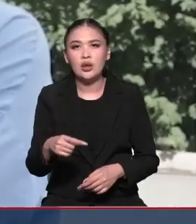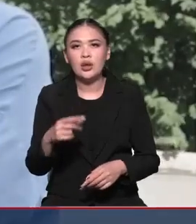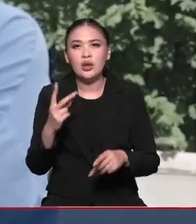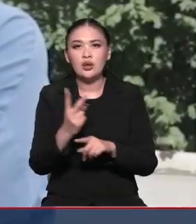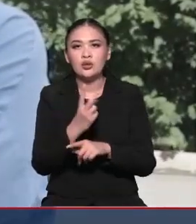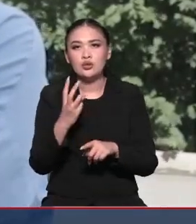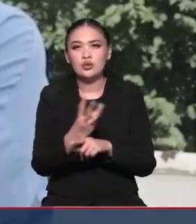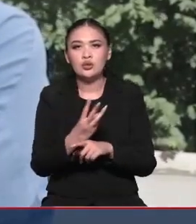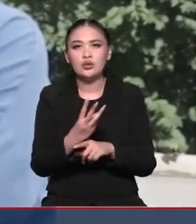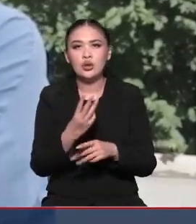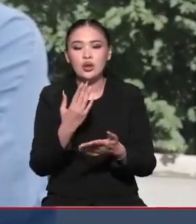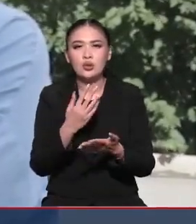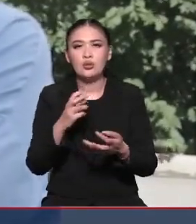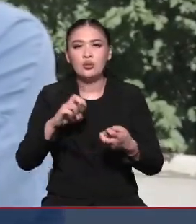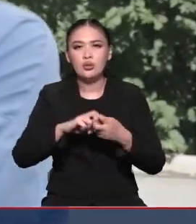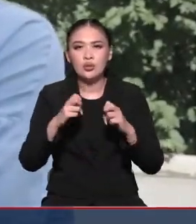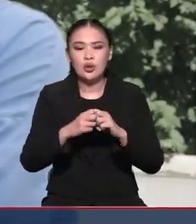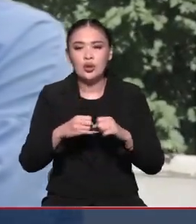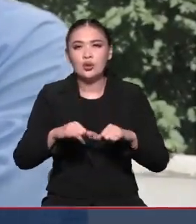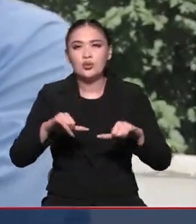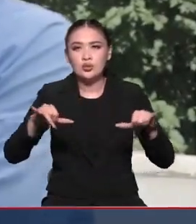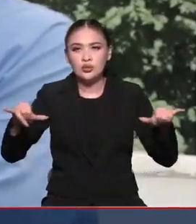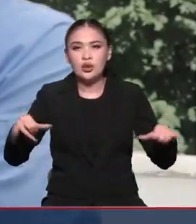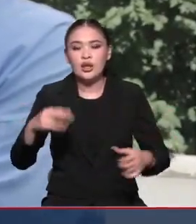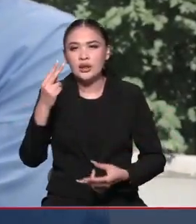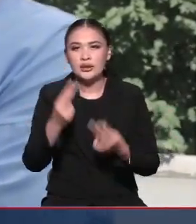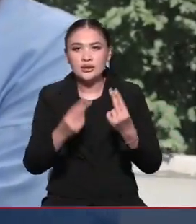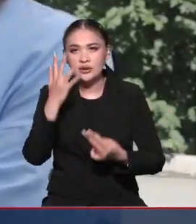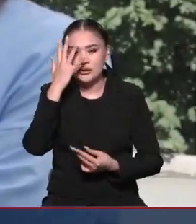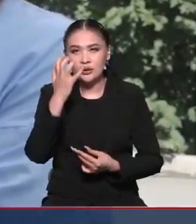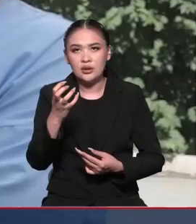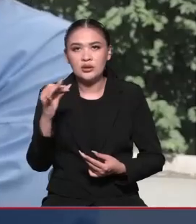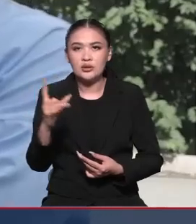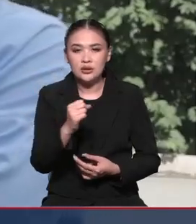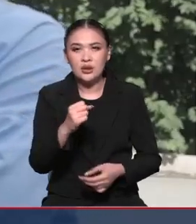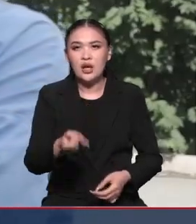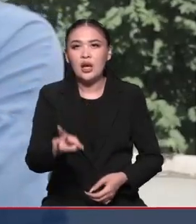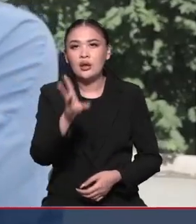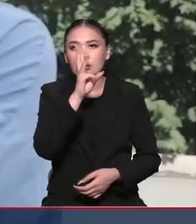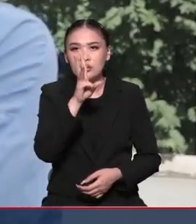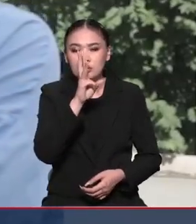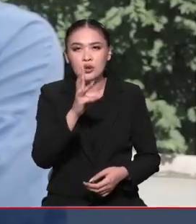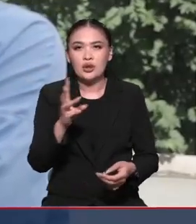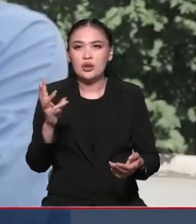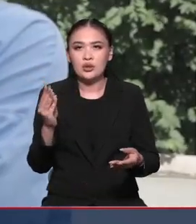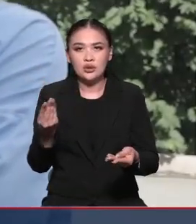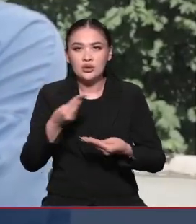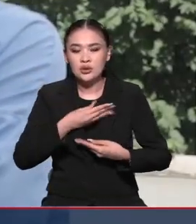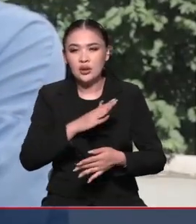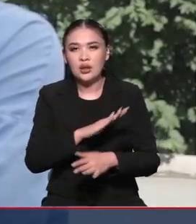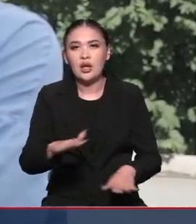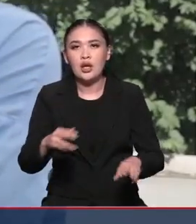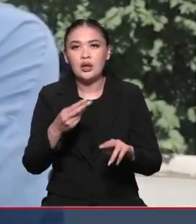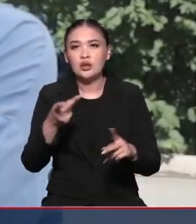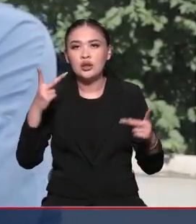өткеннен кейін мәселелер одан сайын көбейіп кетті. Құмар ойын үшін алтын заттарым жоғалды, айлығын мүлде көрмейтін болдық. Бұл әрекеттің